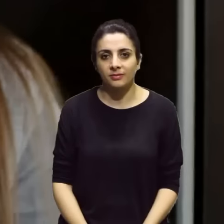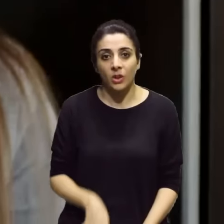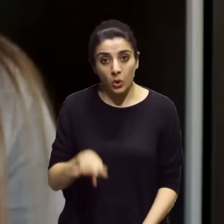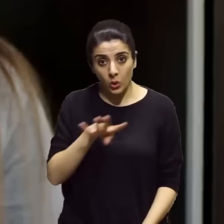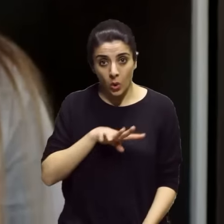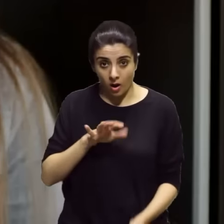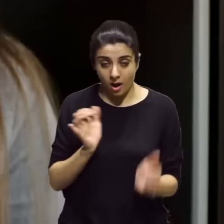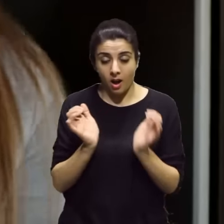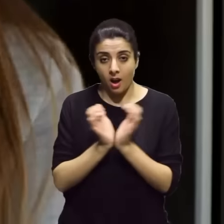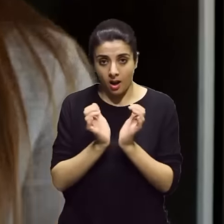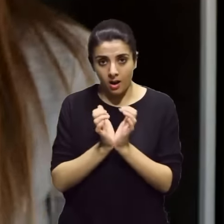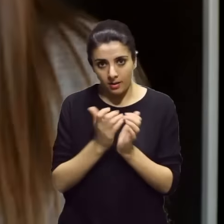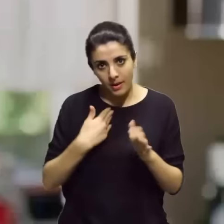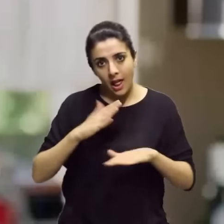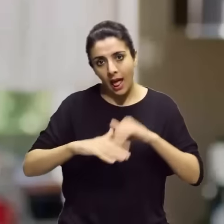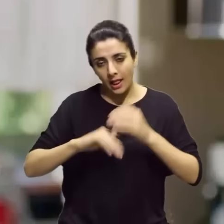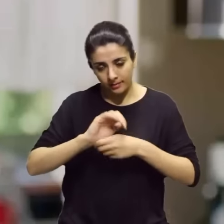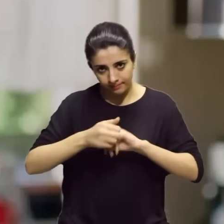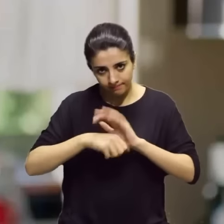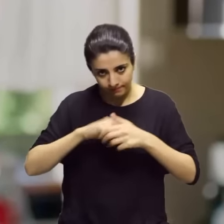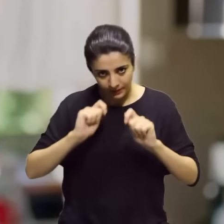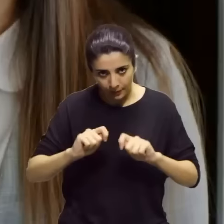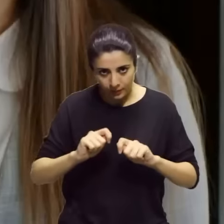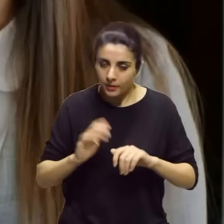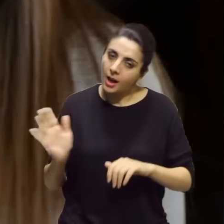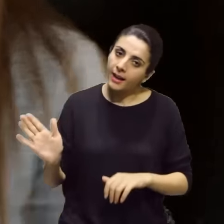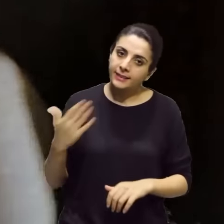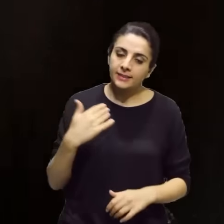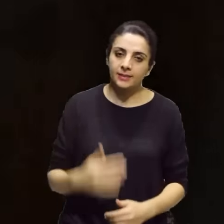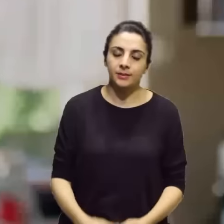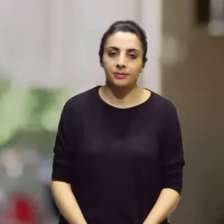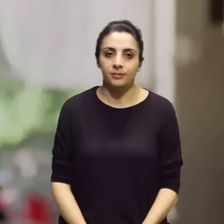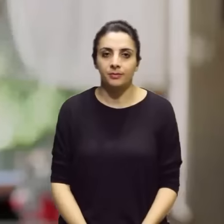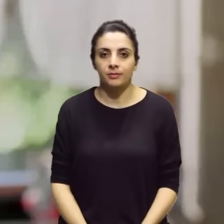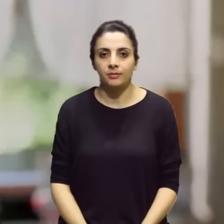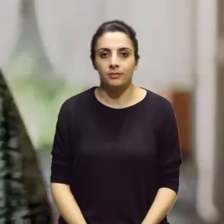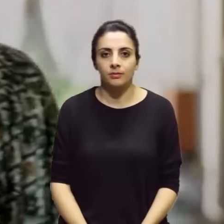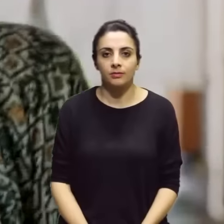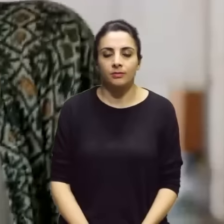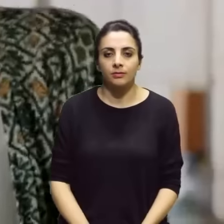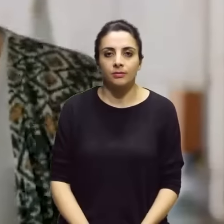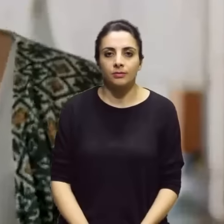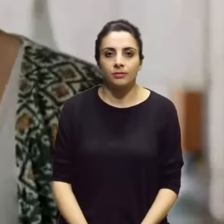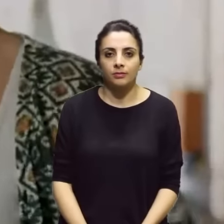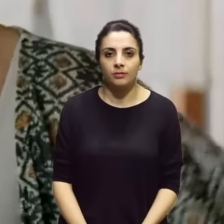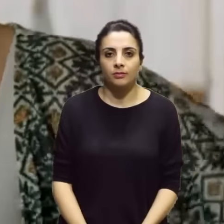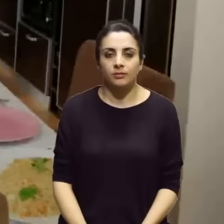Dört kişi ailece. Ben de ellerimi yıkayayım. Hadi. Pek hoşlanmadan kuruntulu gitti.